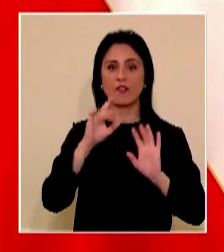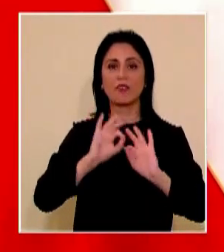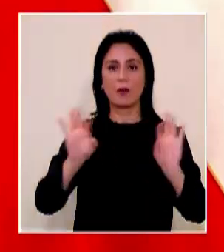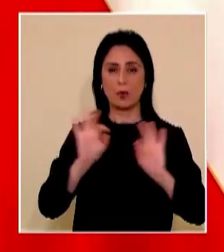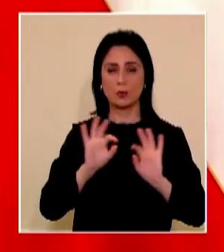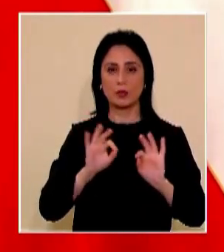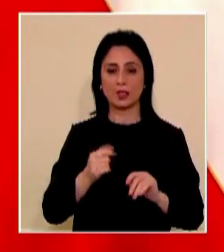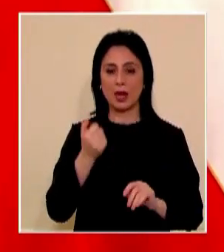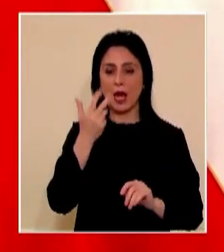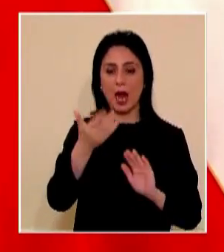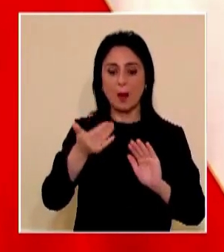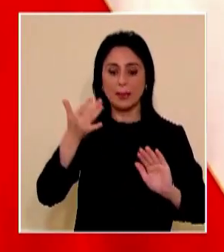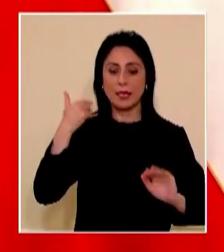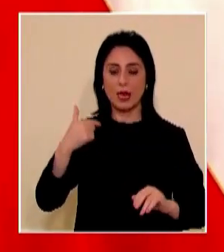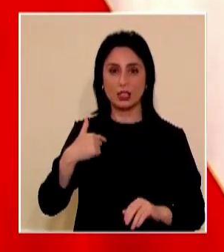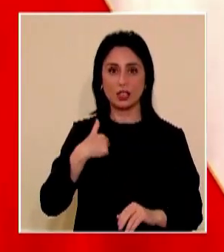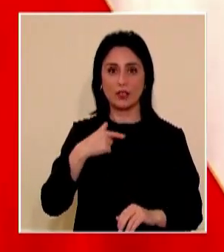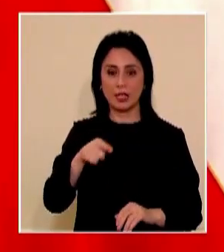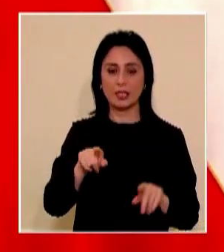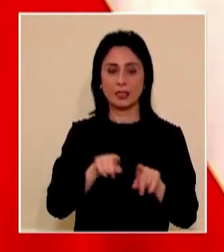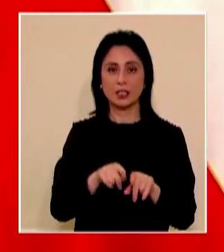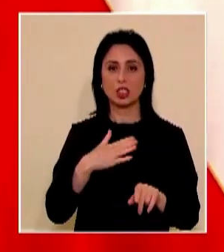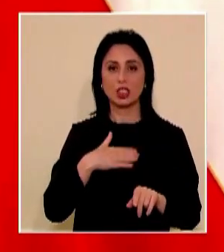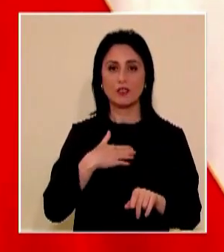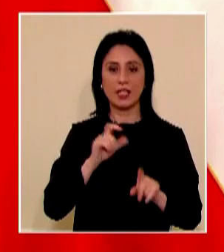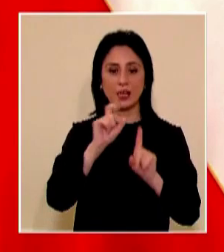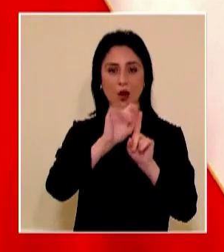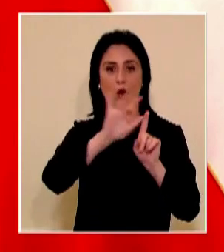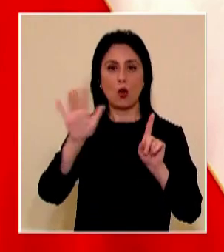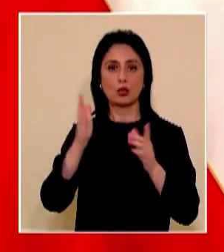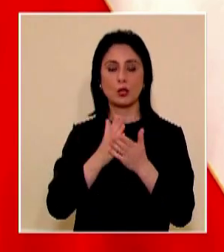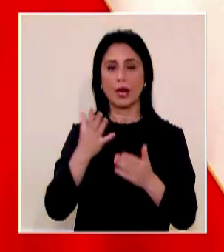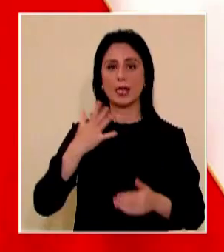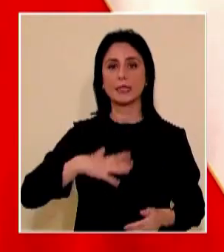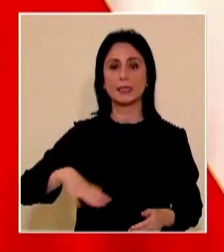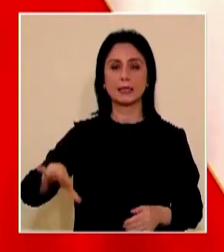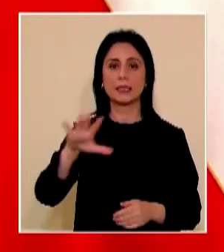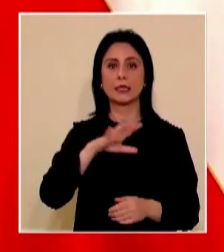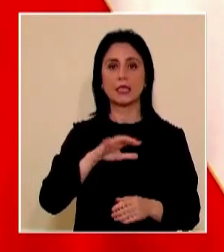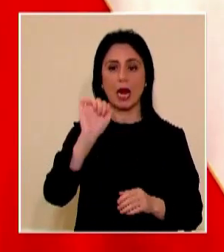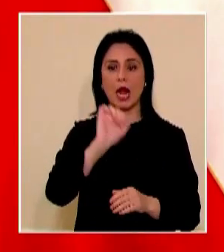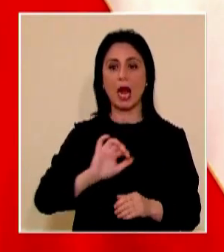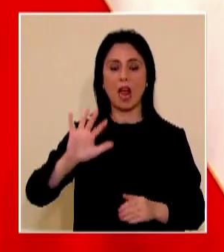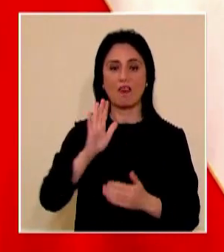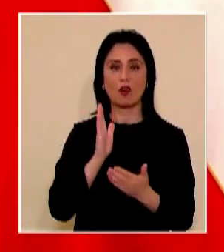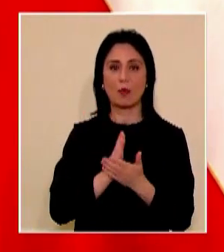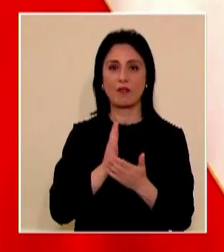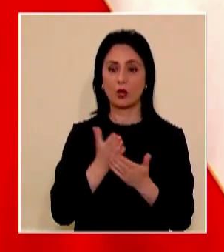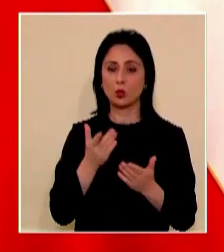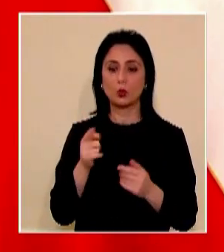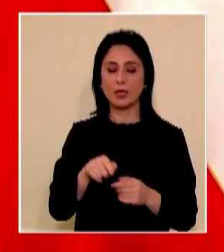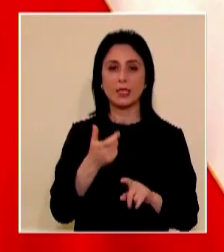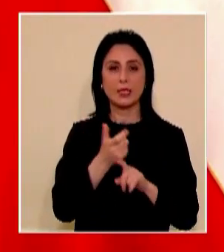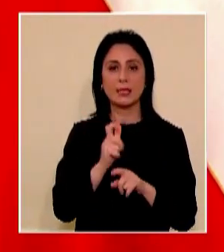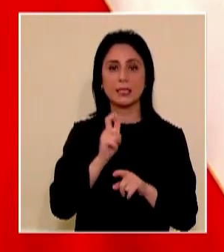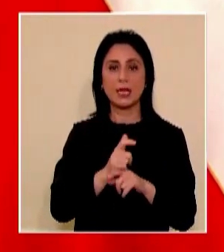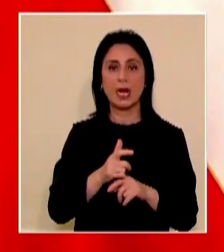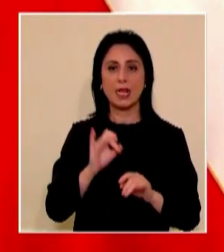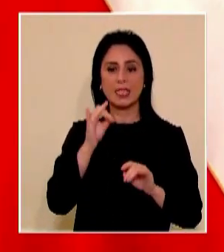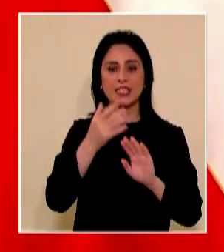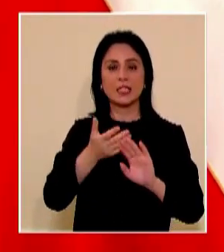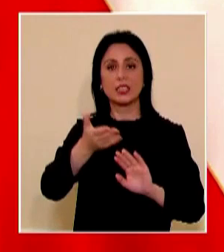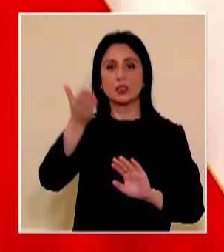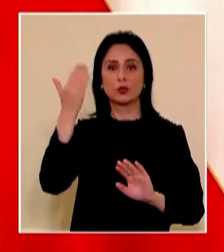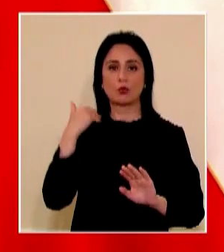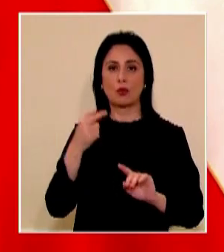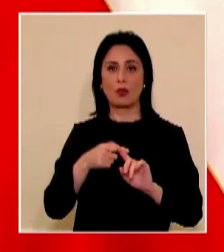Widzachit, Abdenichania, Czen jest členy lozungy aris, ro sakartvelo Evropa aris, tunda zalian didi carsuli